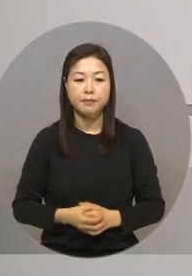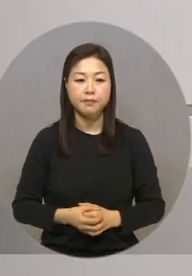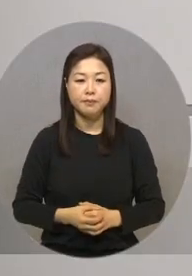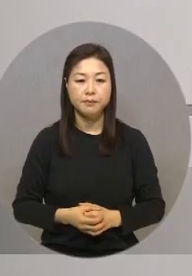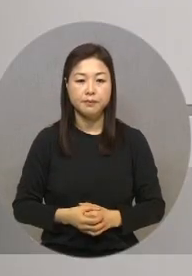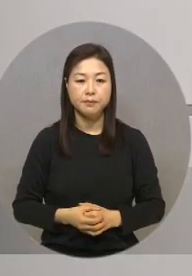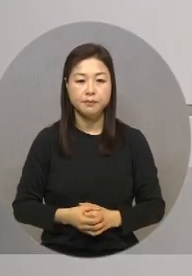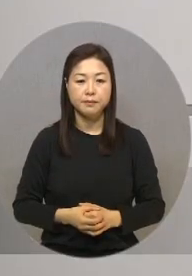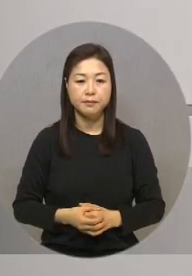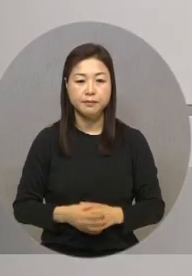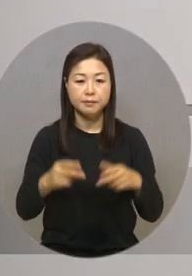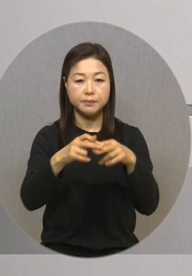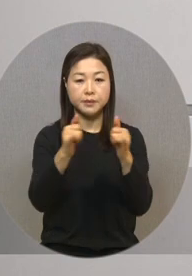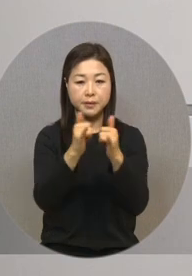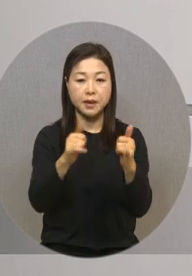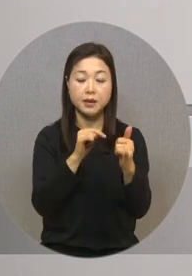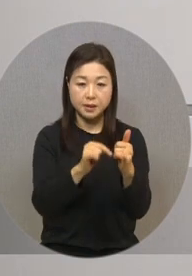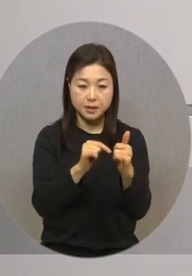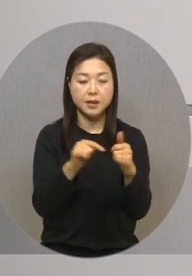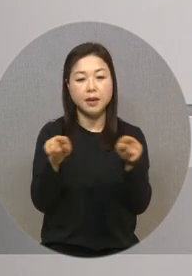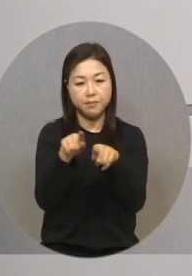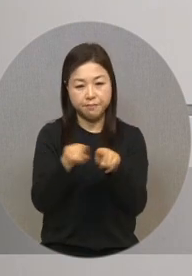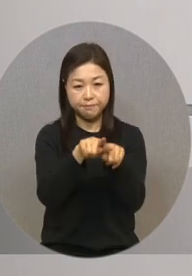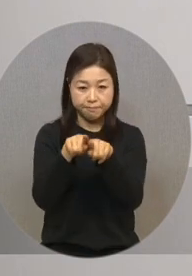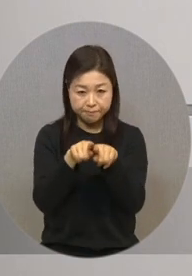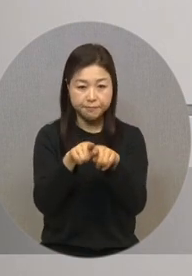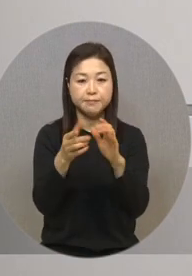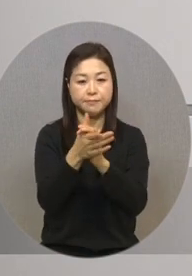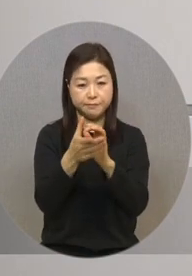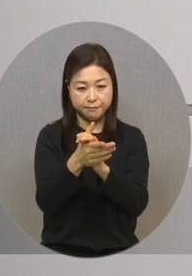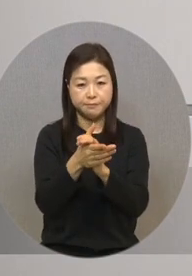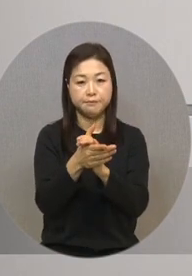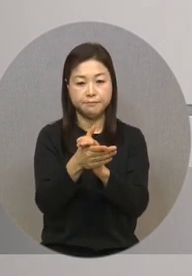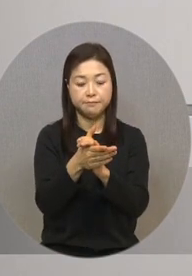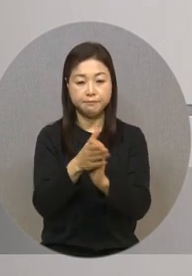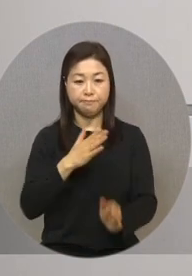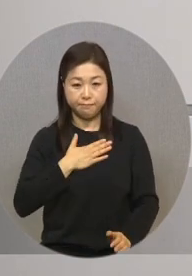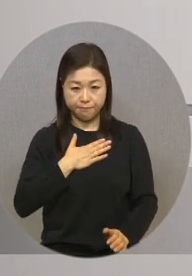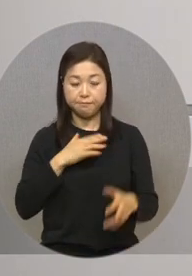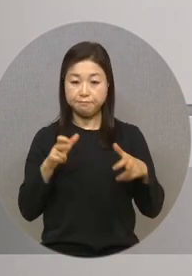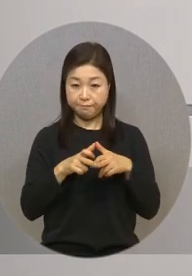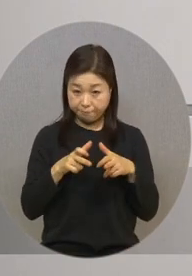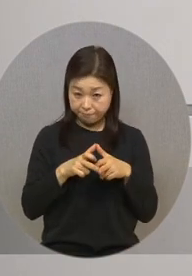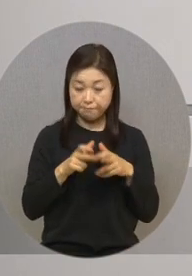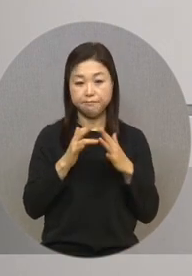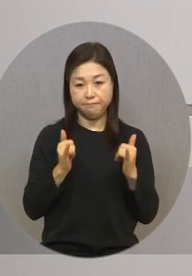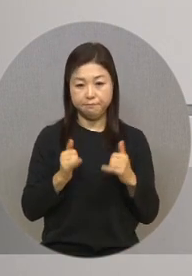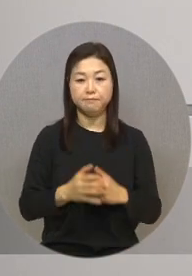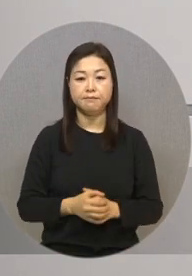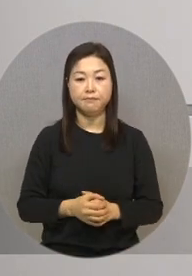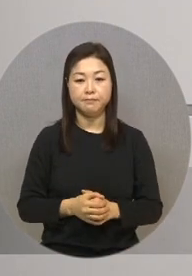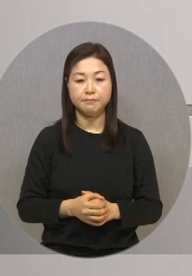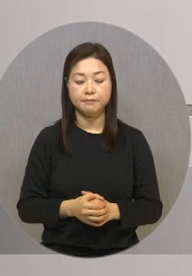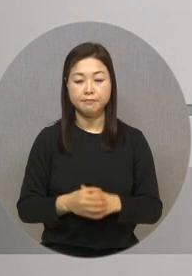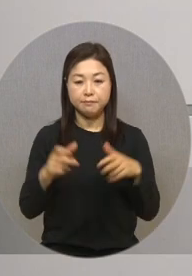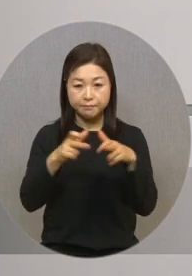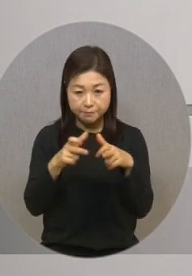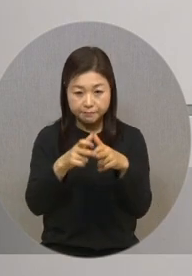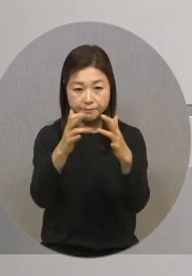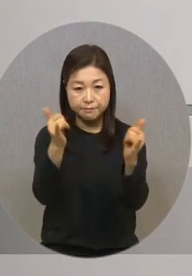장애인은 항상 곁에 있는 친구로서 또 저도 장애를 가지고 있지만 장애인에서 노력하고